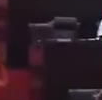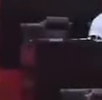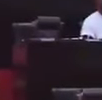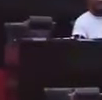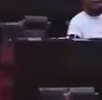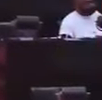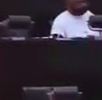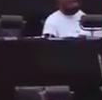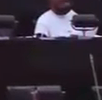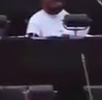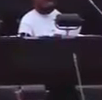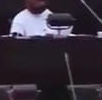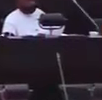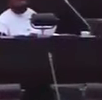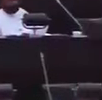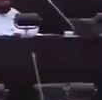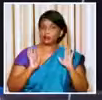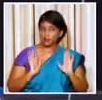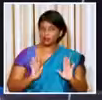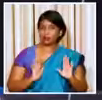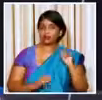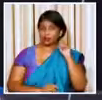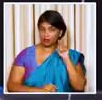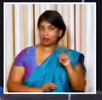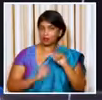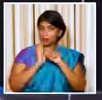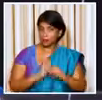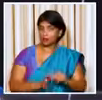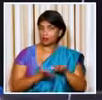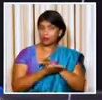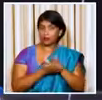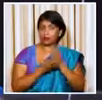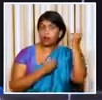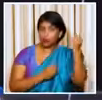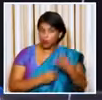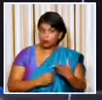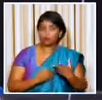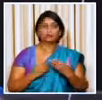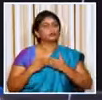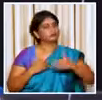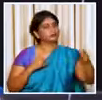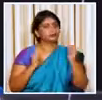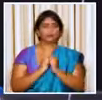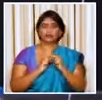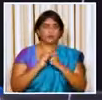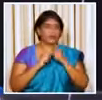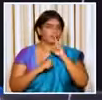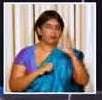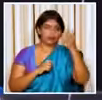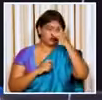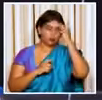තියාගන්න එක ආණ්ඩුපක්ෂයේ වගකීමක්. හැබැයි අර අසාධාරණය නිවැරදි කරන්නේ කවදද? එතෙන් සිට අපි මේ ඝනපූර්ණ ප්‍රශ්නය අමතු කරන්නේ.